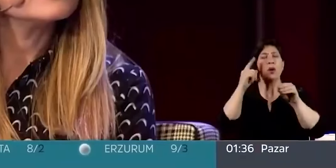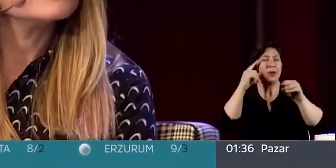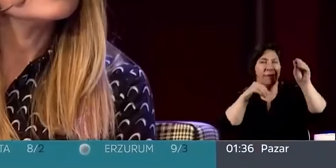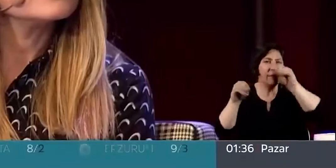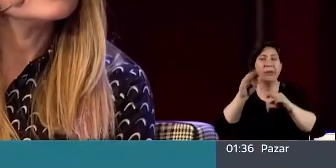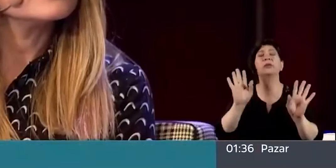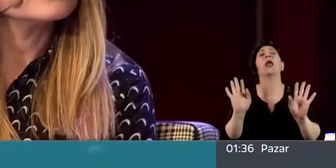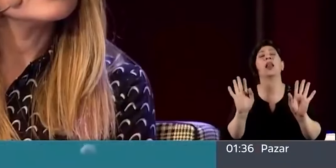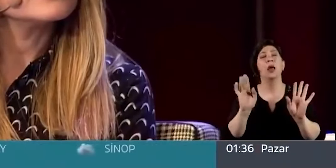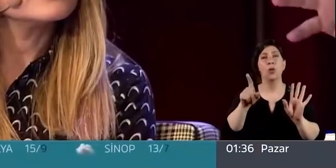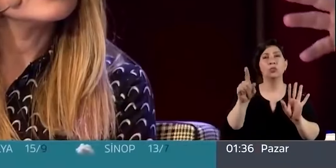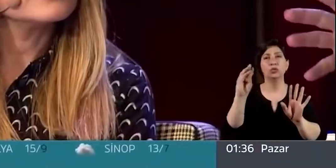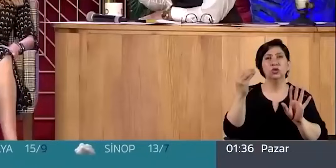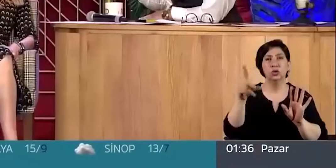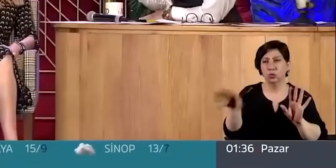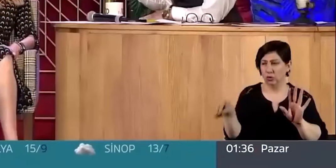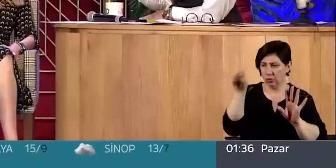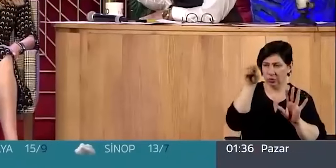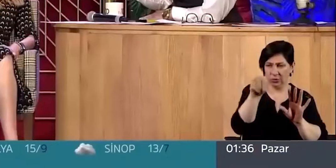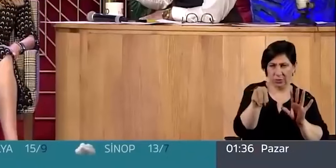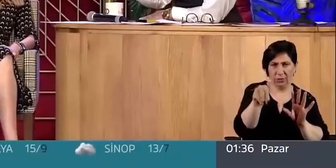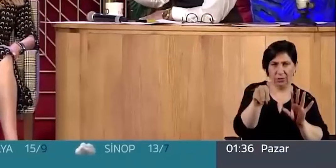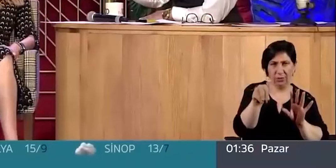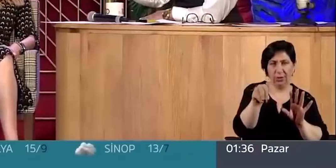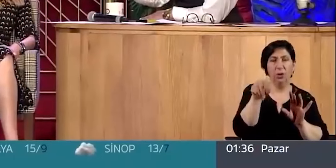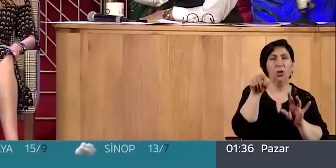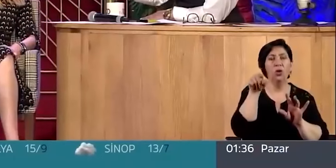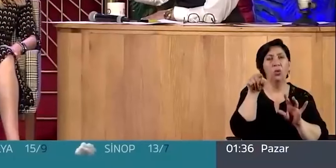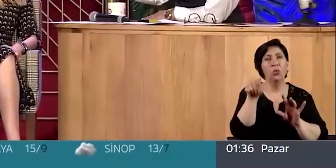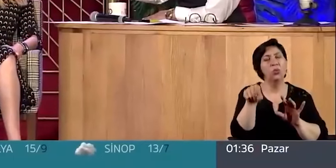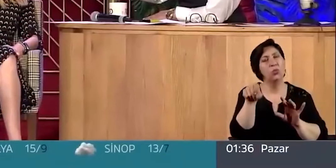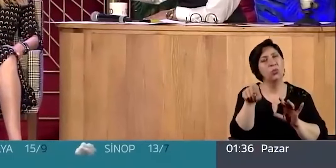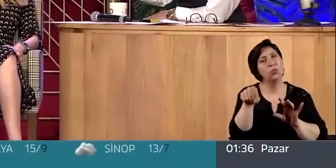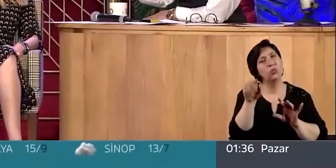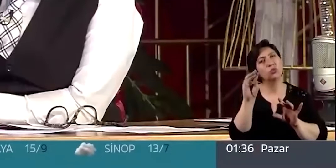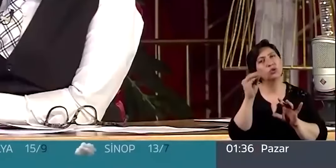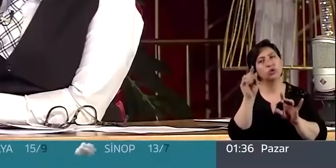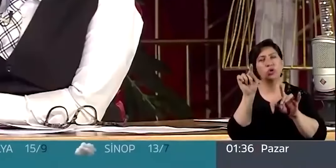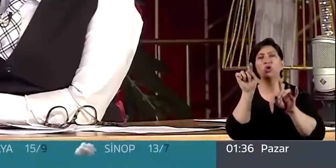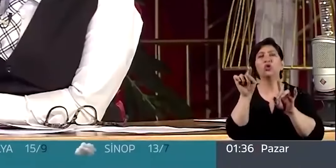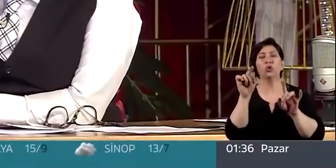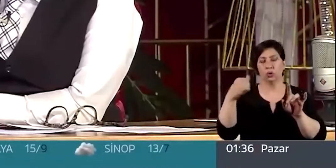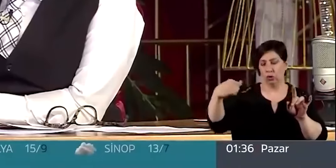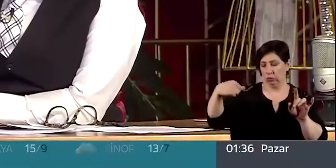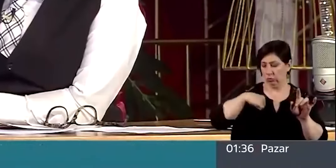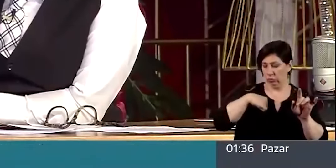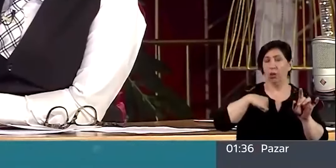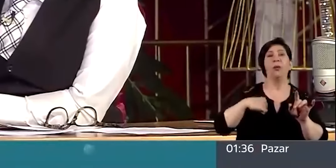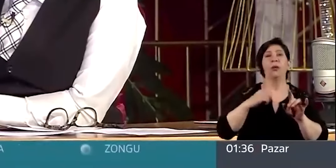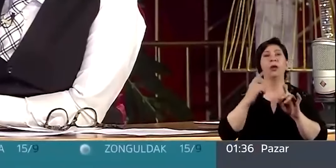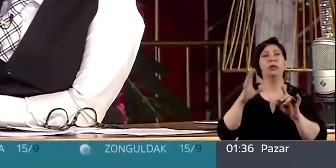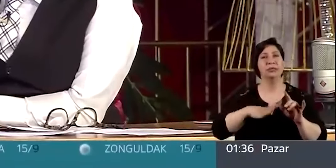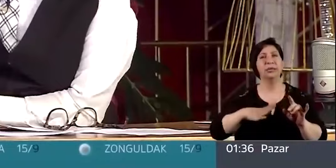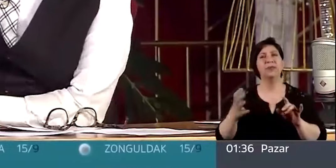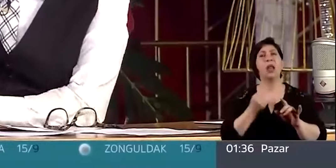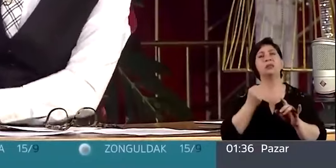Fakat diyor ki mesela bu çocuğu diyor alıp buraya koyarsak diyor, bunun da diyor böyle diyor düğmesine basarsak diyor istediğimiz sonucu